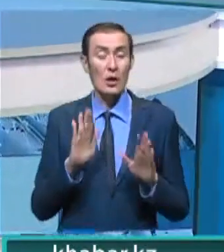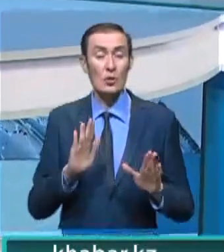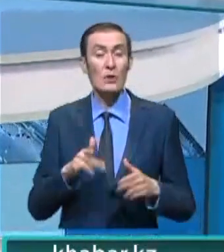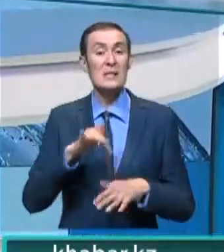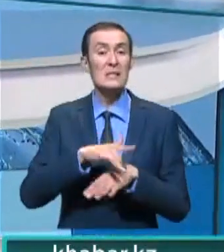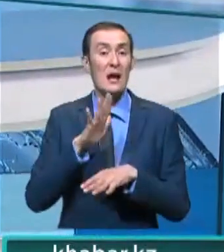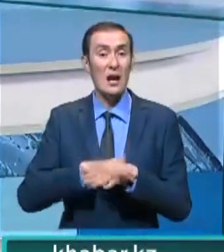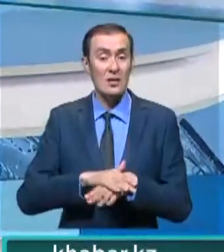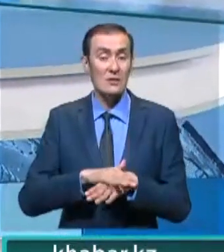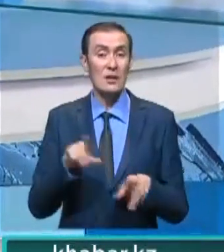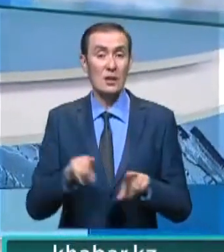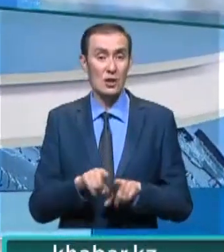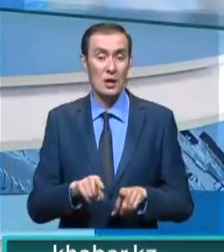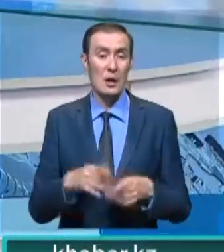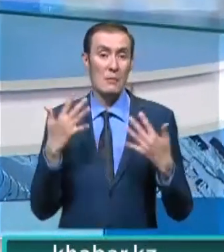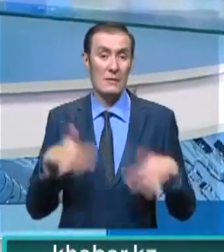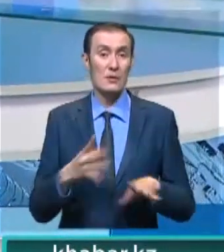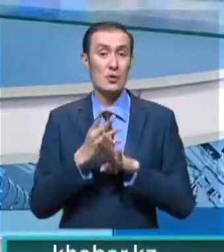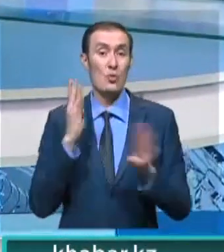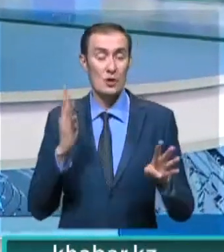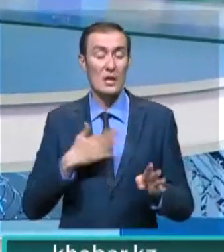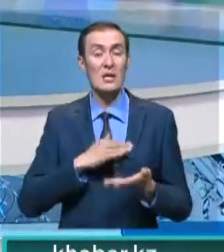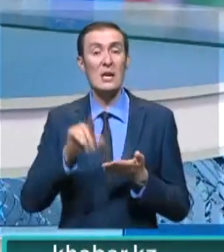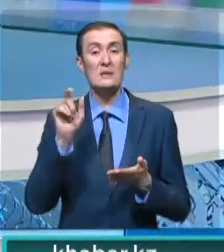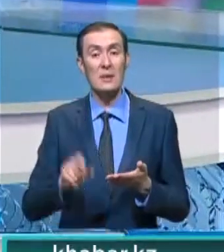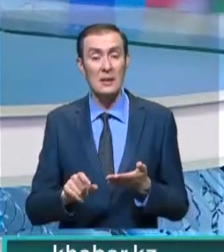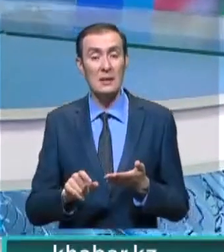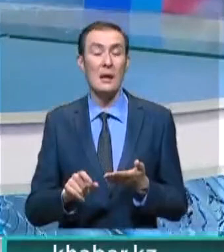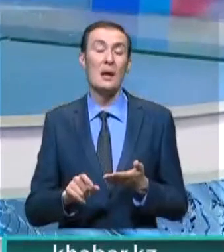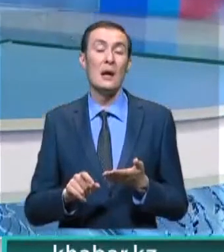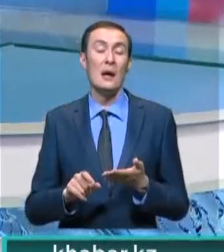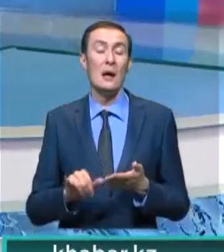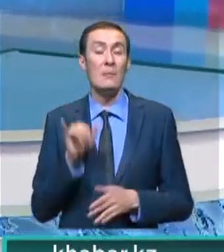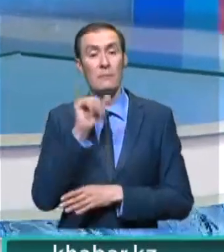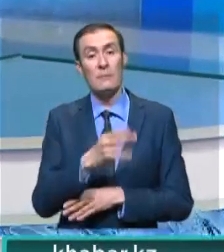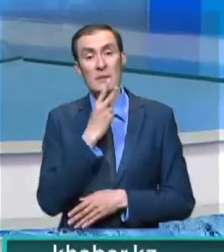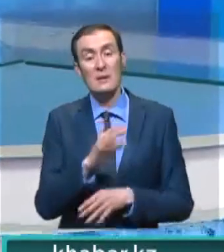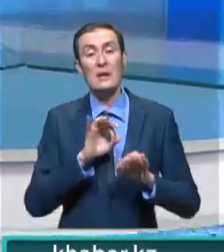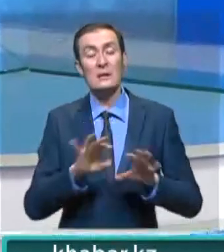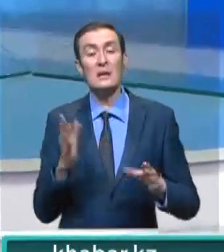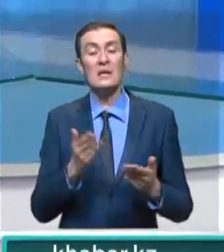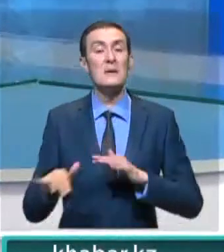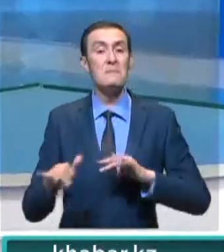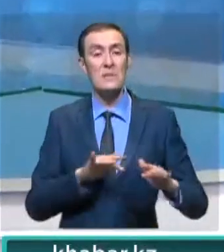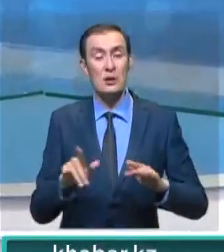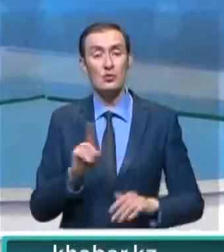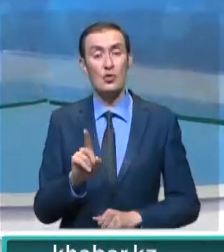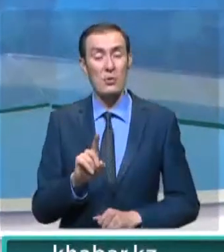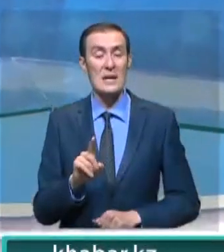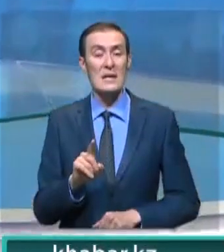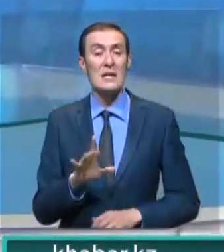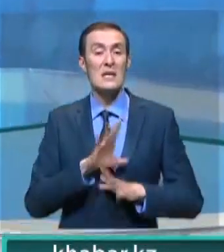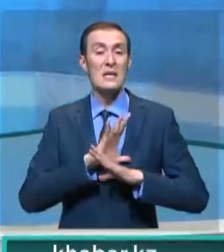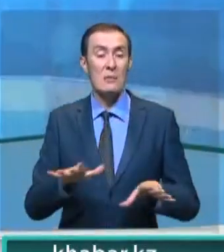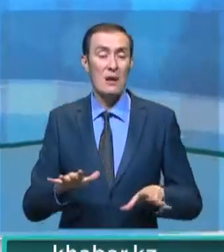он заканчивается, вместе с ним исчезают и очереди. Наш корреспондент Анастасия Сулейманова о том, какие меры предпринимаются, чтобы